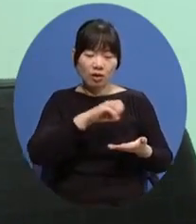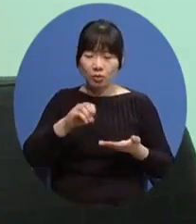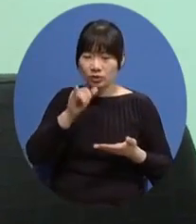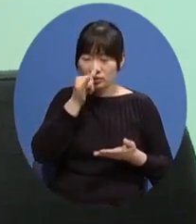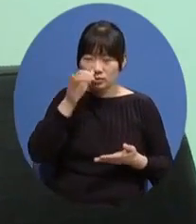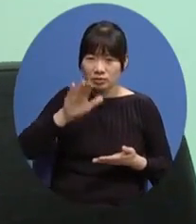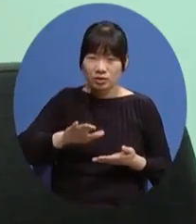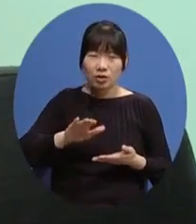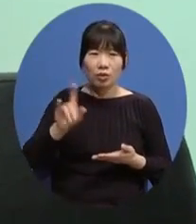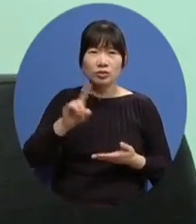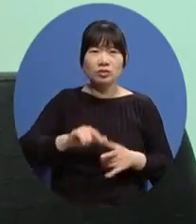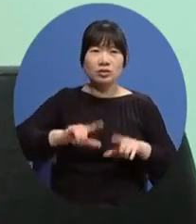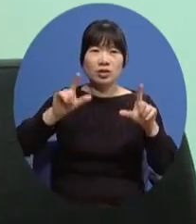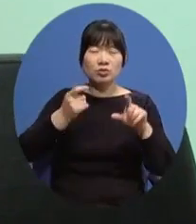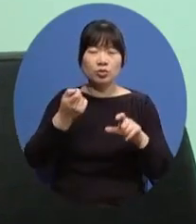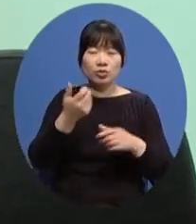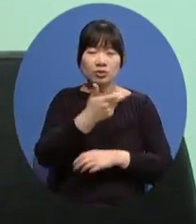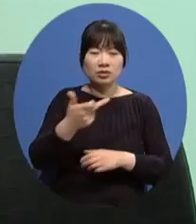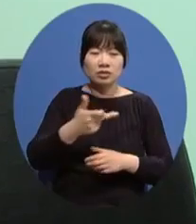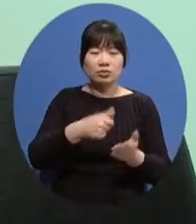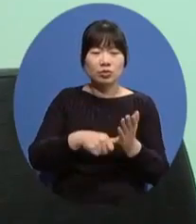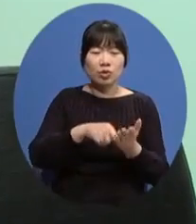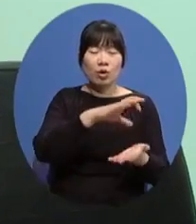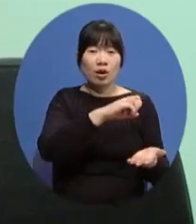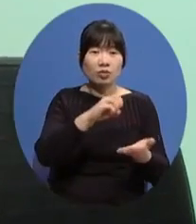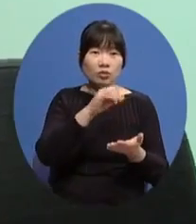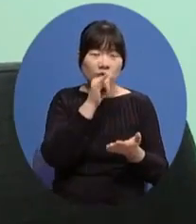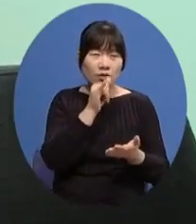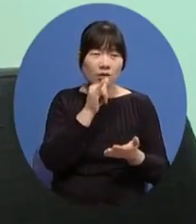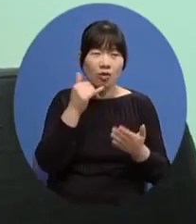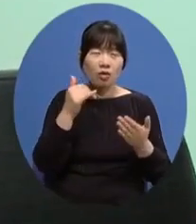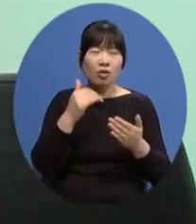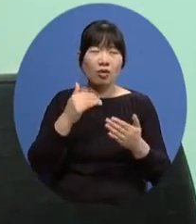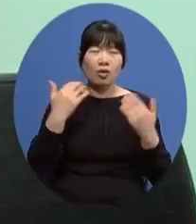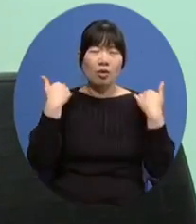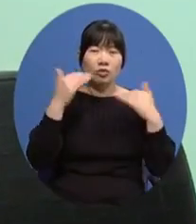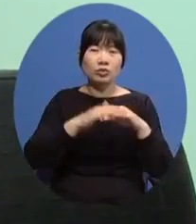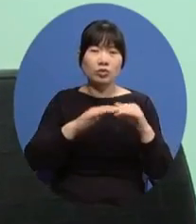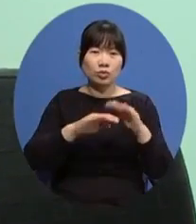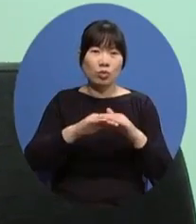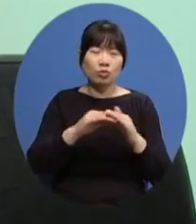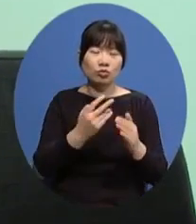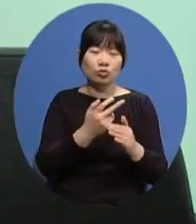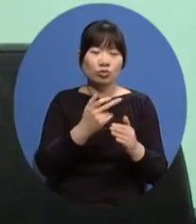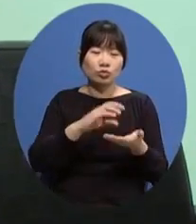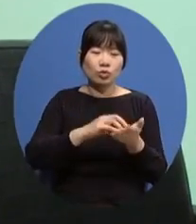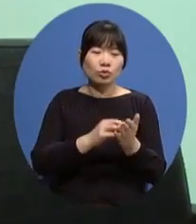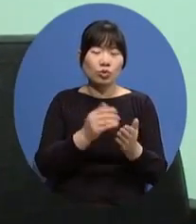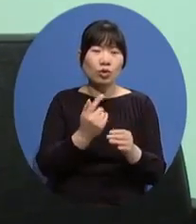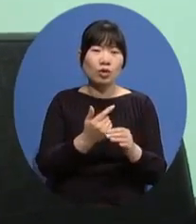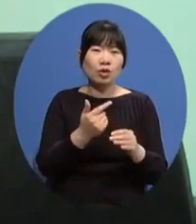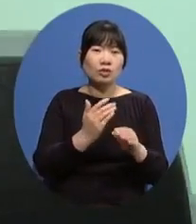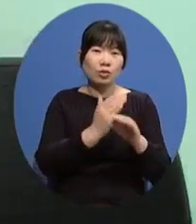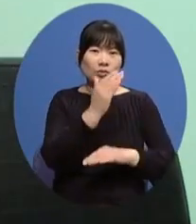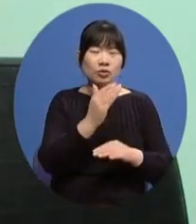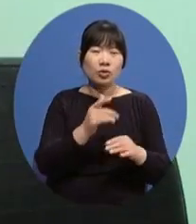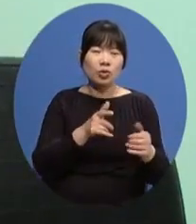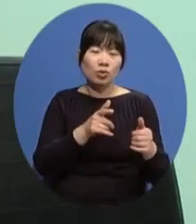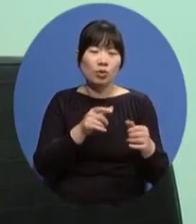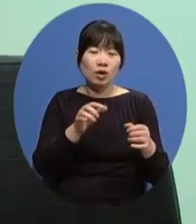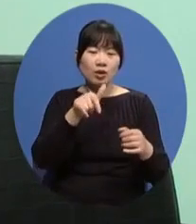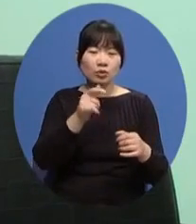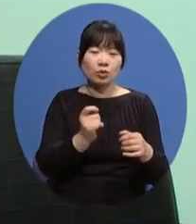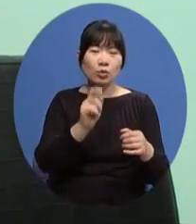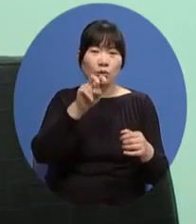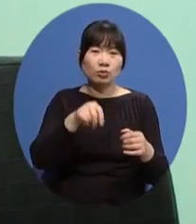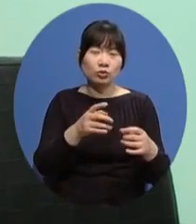오는데 어느 날은 좀 큰 걸 가져온 거예요. 약간 어른 손 두 개 넘은 게 약간 고무줄총 같은 거. 그래서 남의 것을